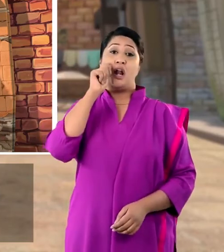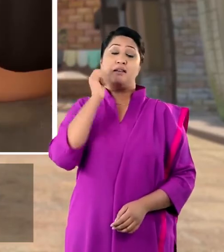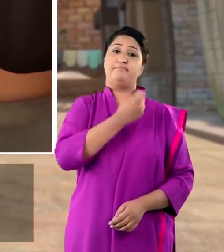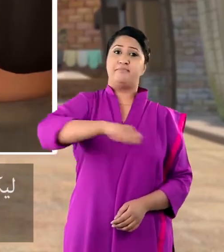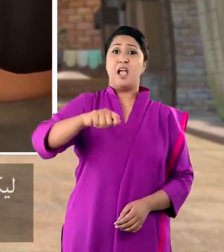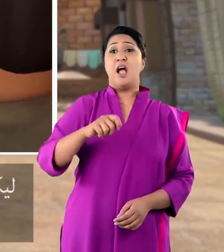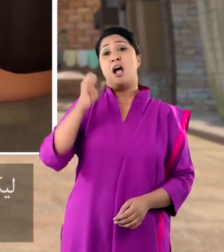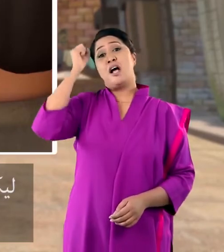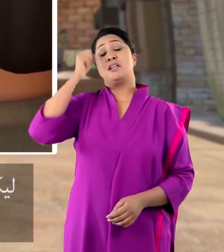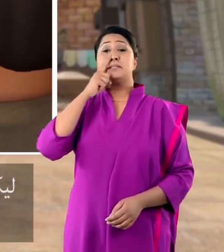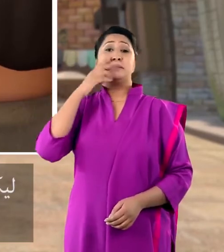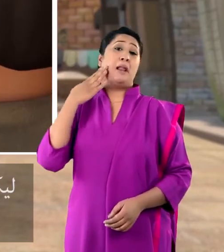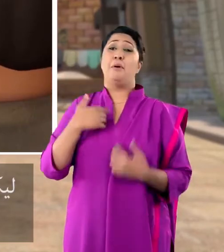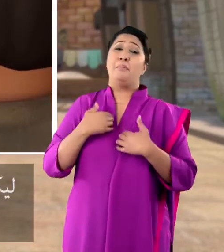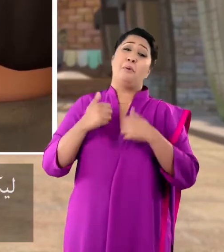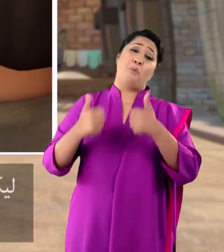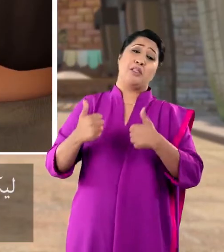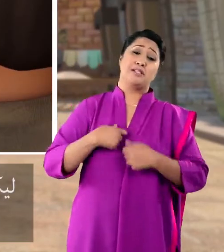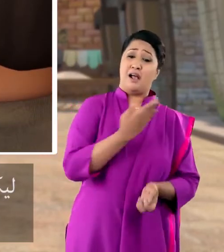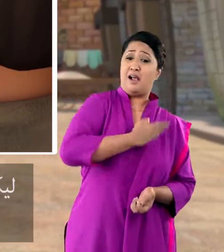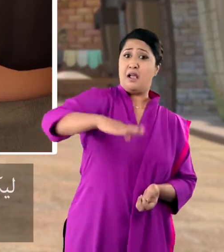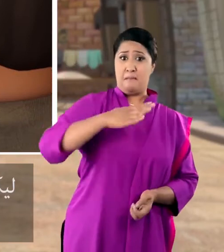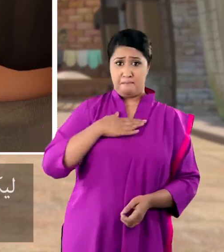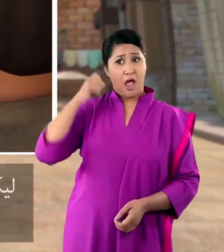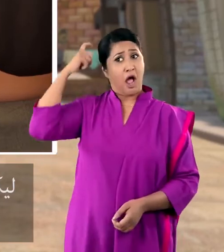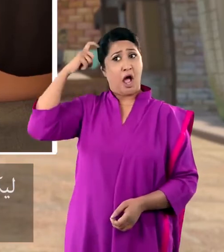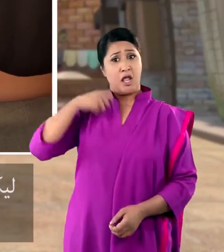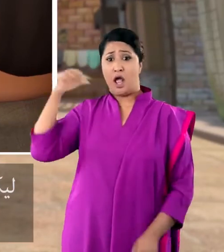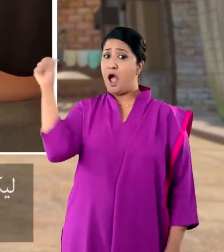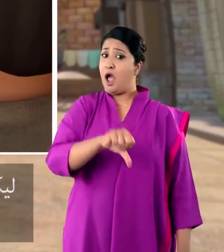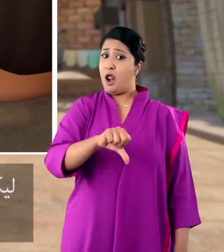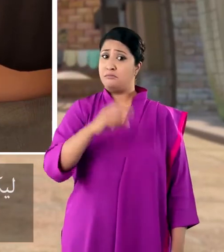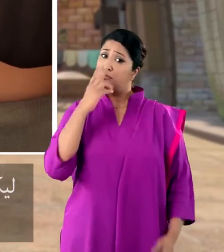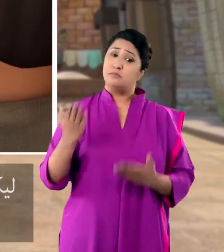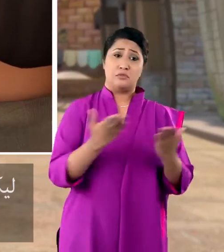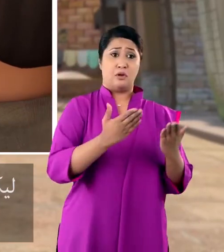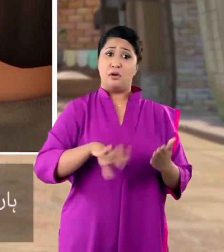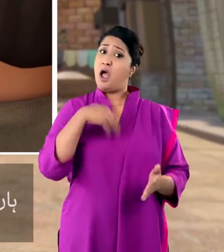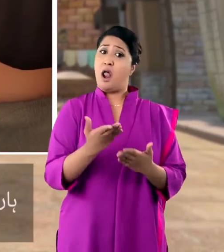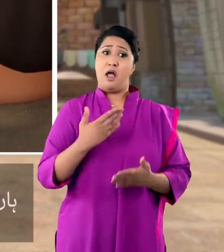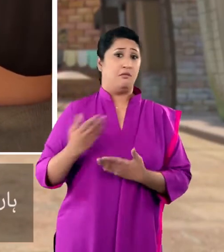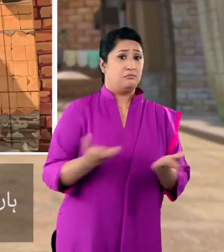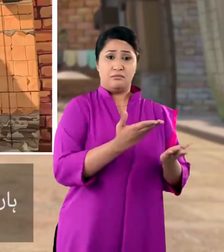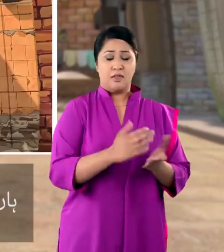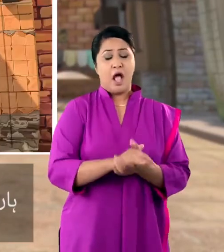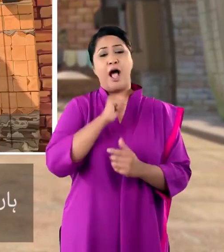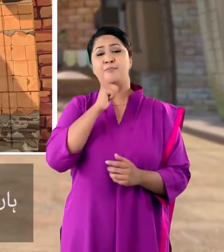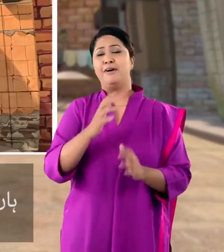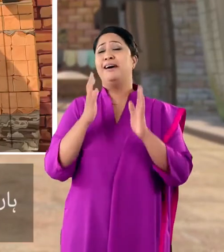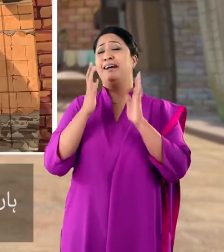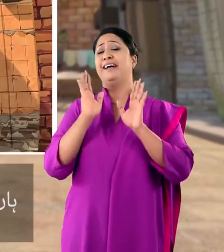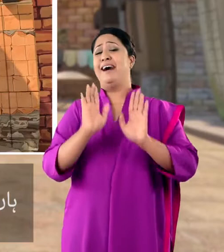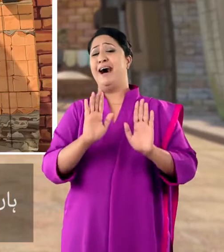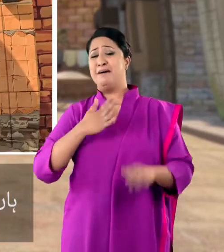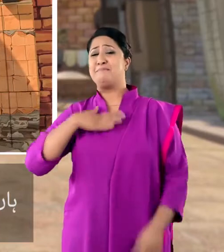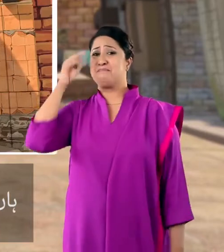क्रिकेट। लेकिन मैं बहुत अच्छी क्रिकेट खेलती हूँ और मैं अली को हरा सकती हूँ। हाँ बेटा, हरा तो तुम